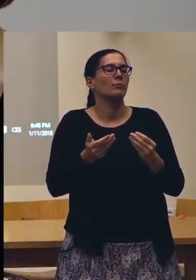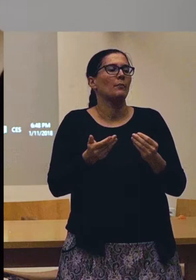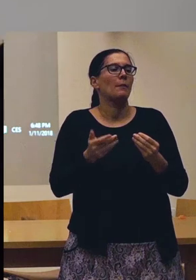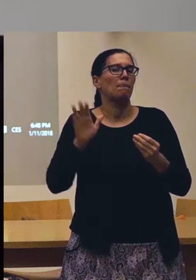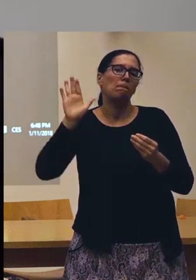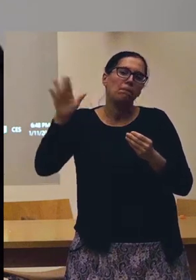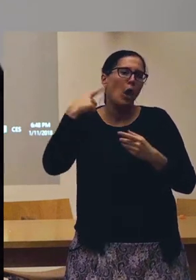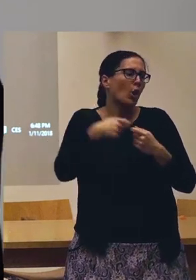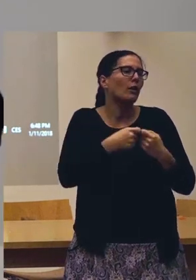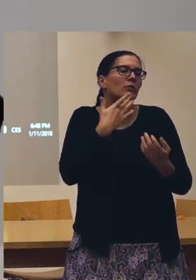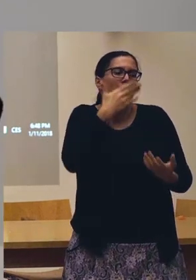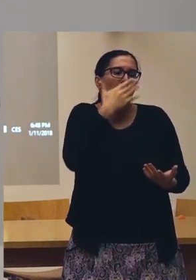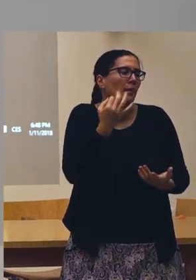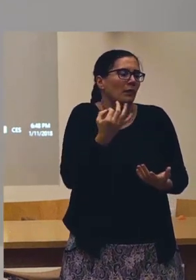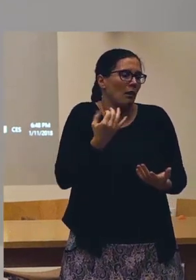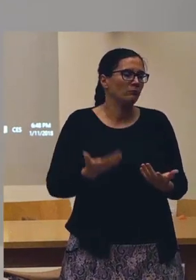Display funguje.